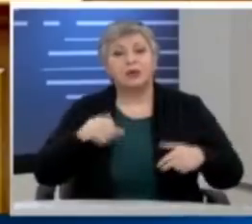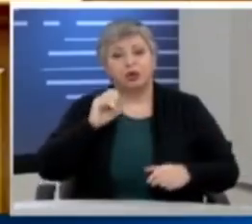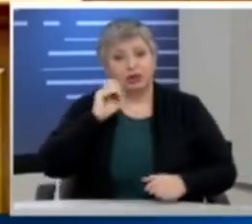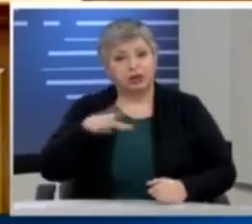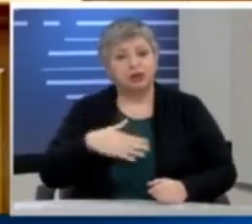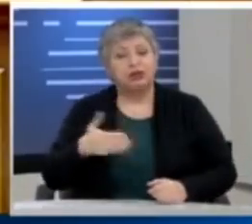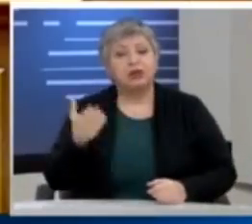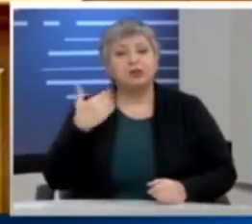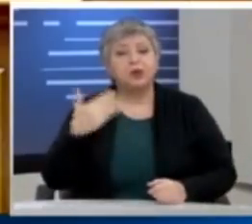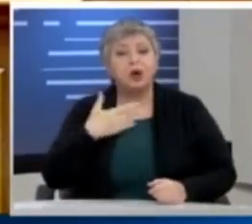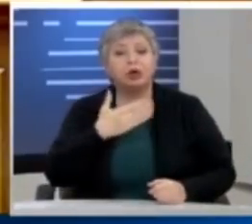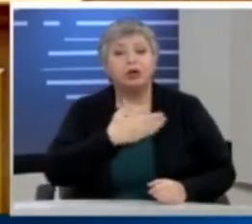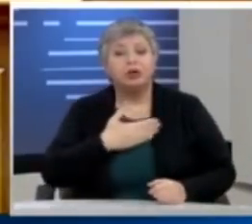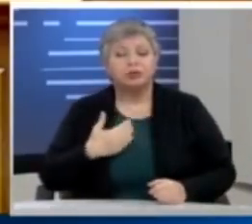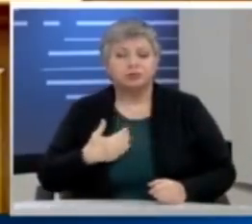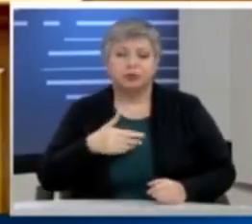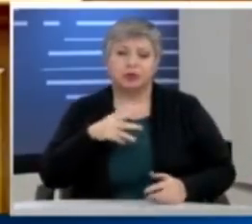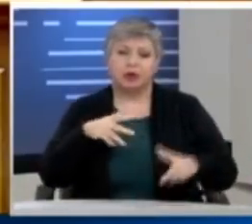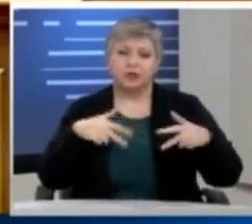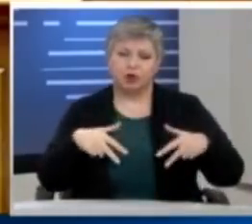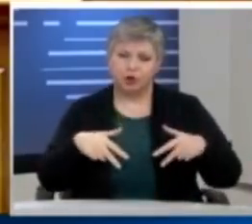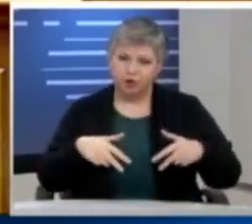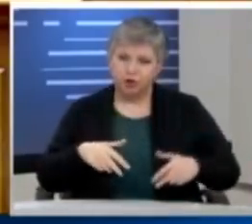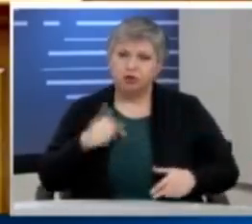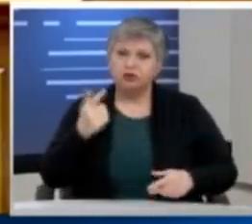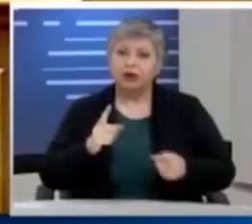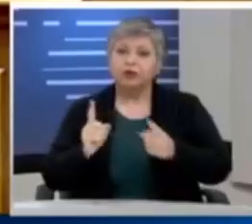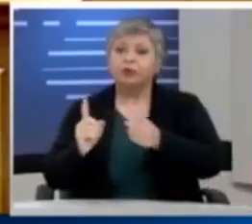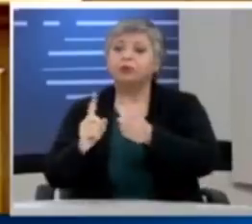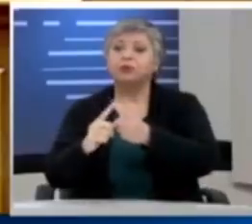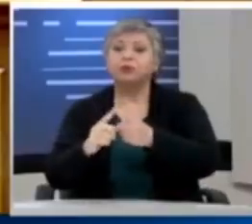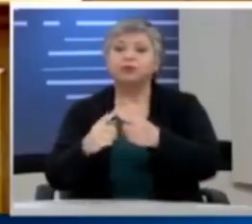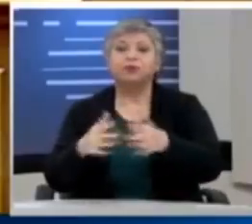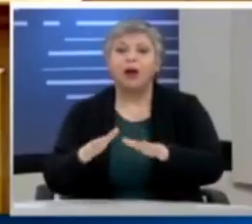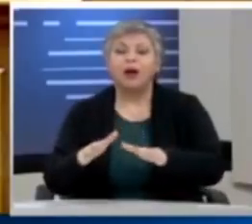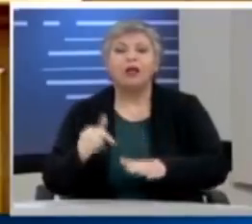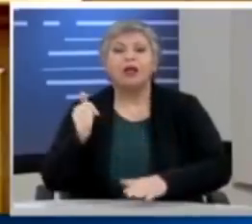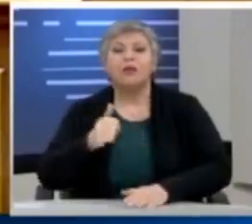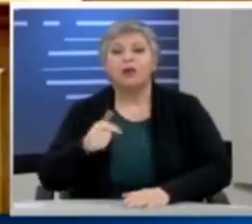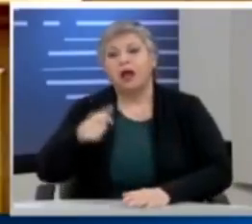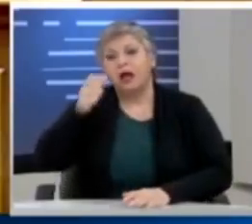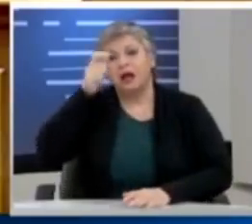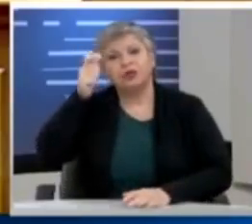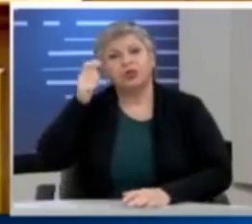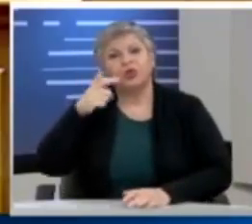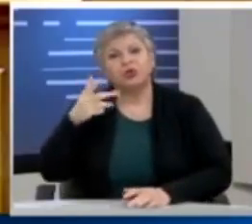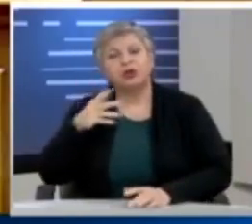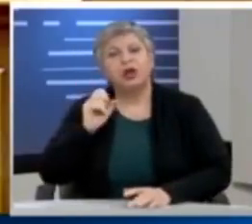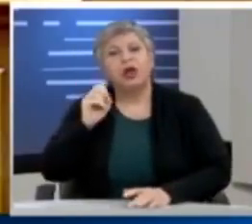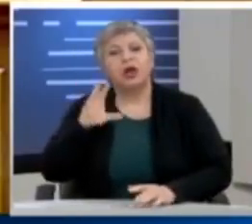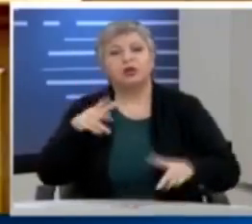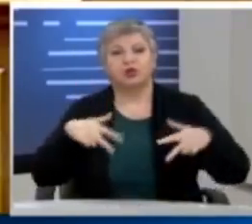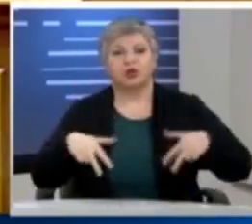Ιουγκοσλαβικής Δημοκρατίας της Μακεδονίας, Δημητρόφ, συναντήθηκε με τον Υπουργό Εξωτερικών της Τουρκίας, Τσαβούσογλου. Η συμφωνία